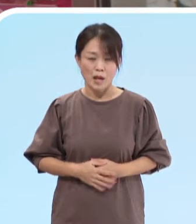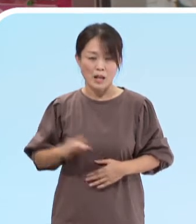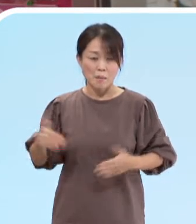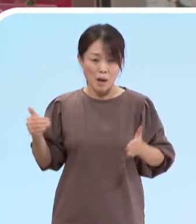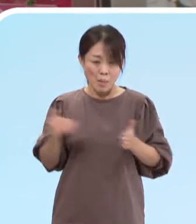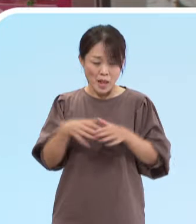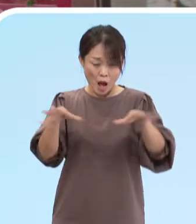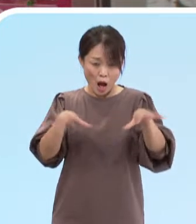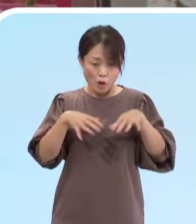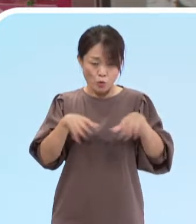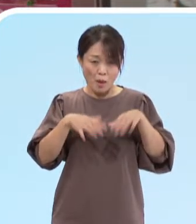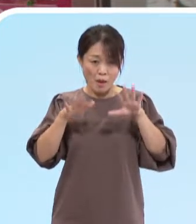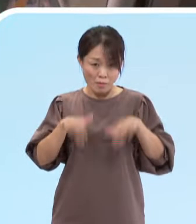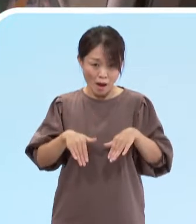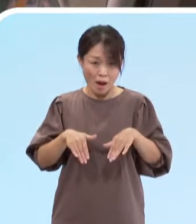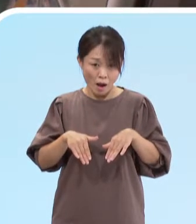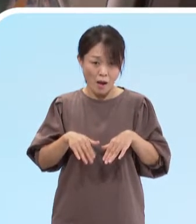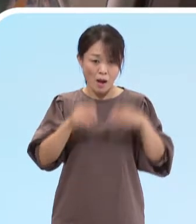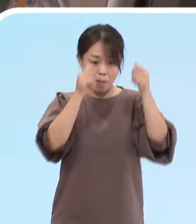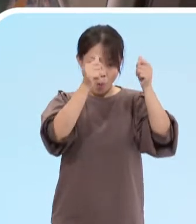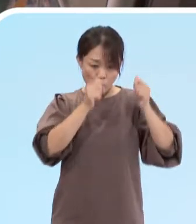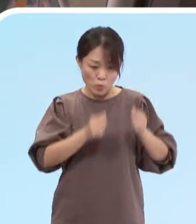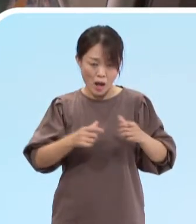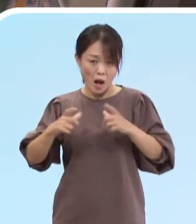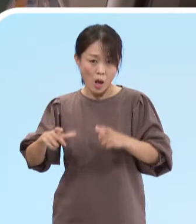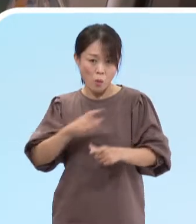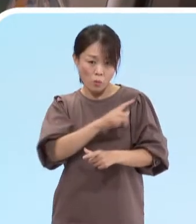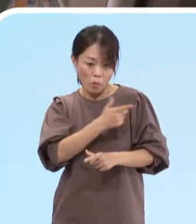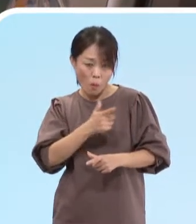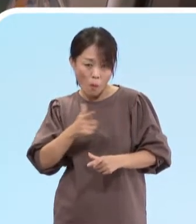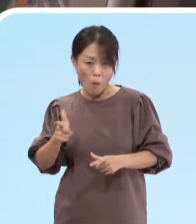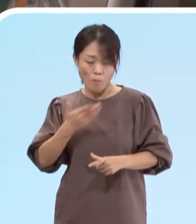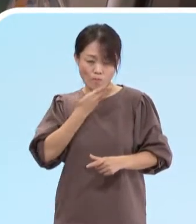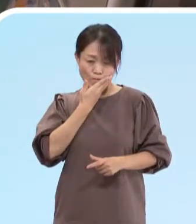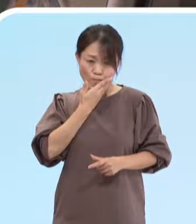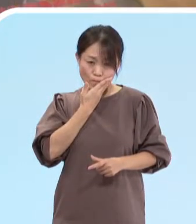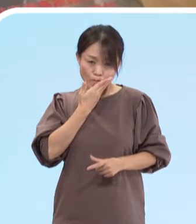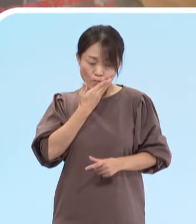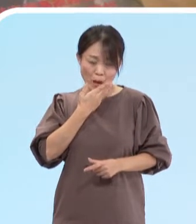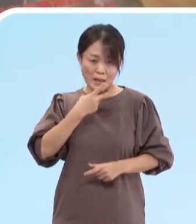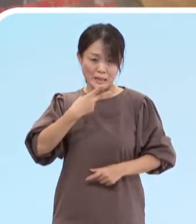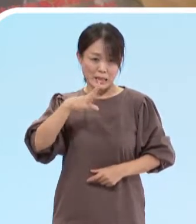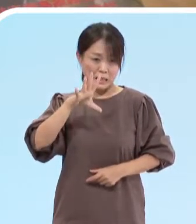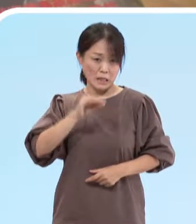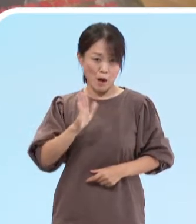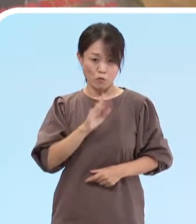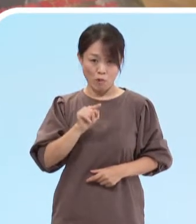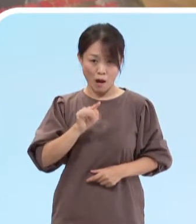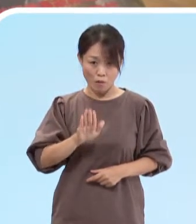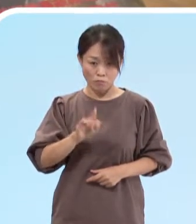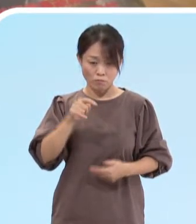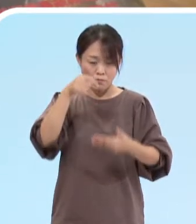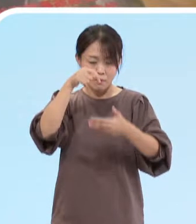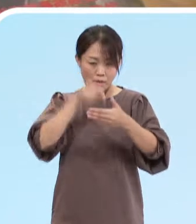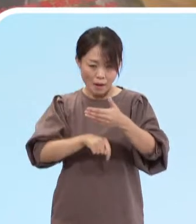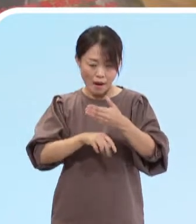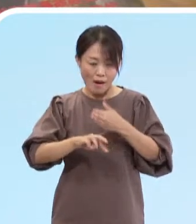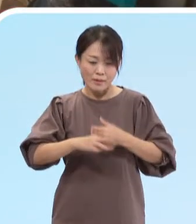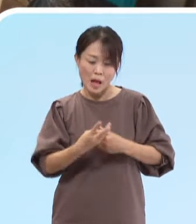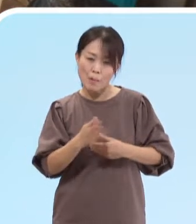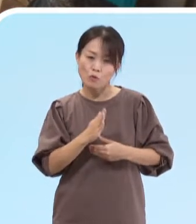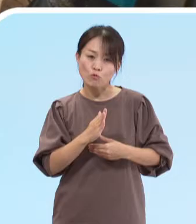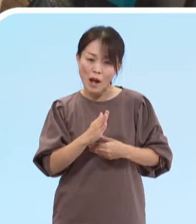これまでに岡本さんが集めたビートルズのポスターやレコードなど、貴重な品およそ2万点の中から